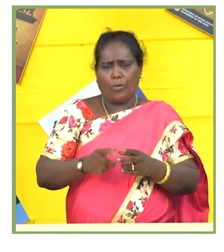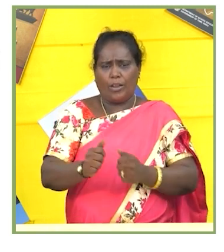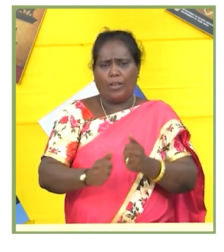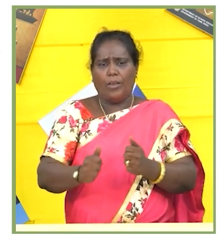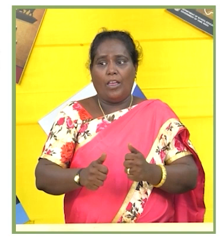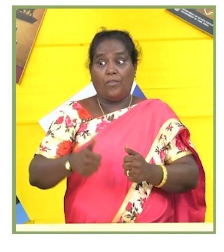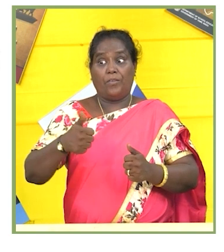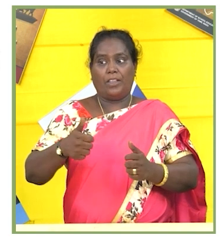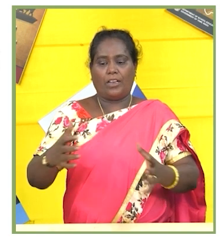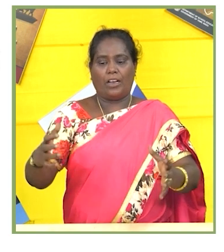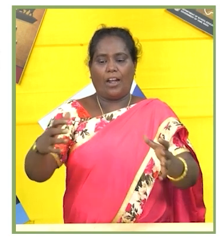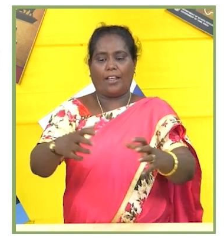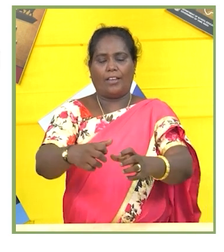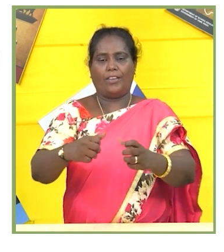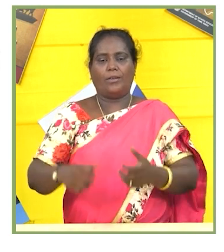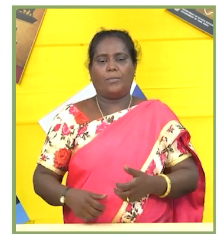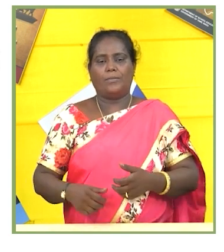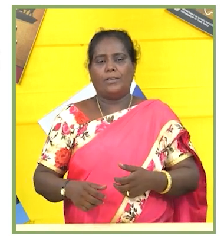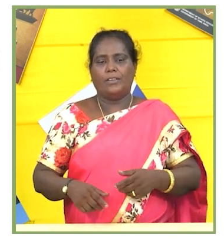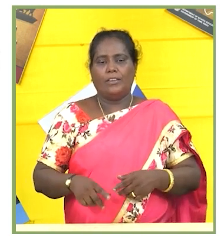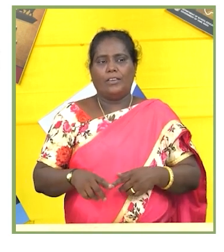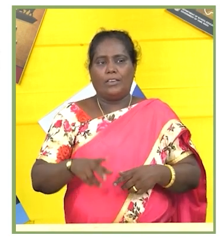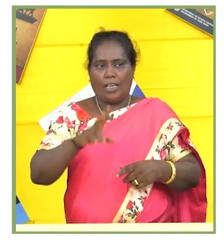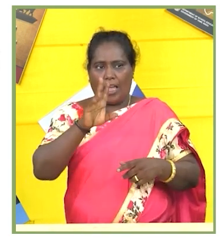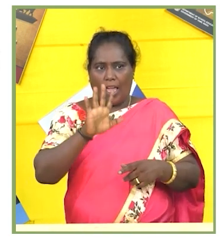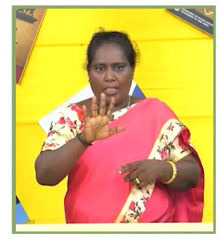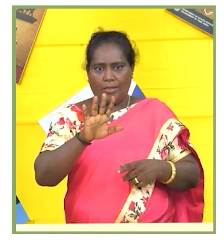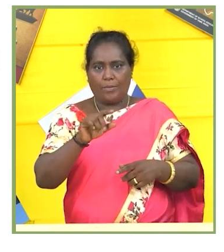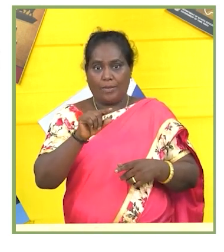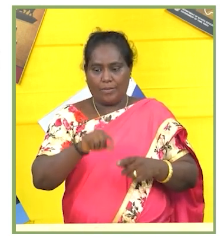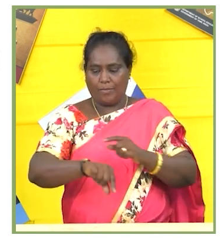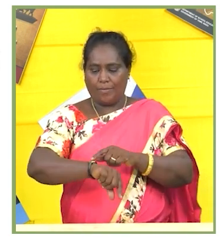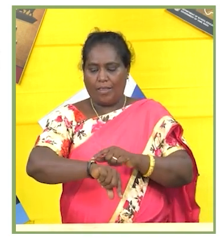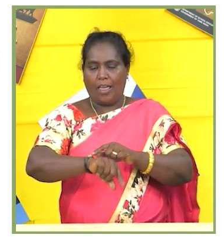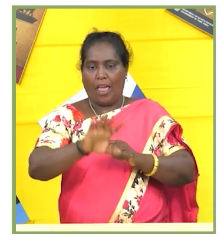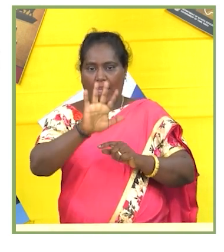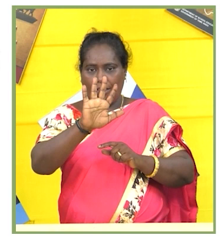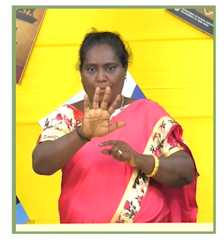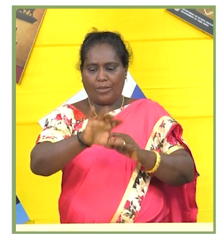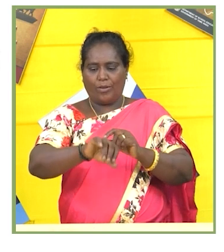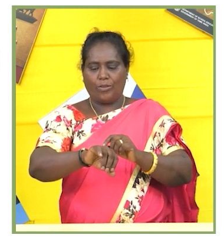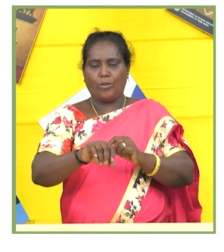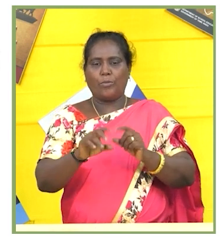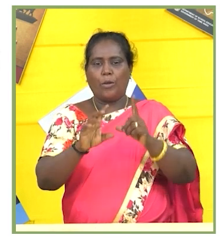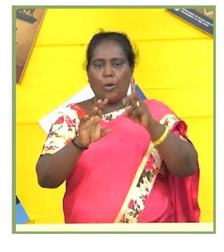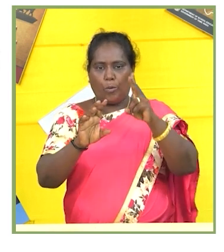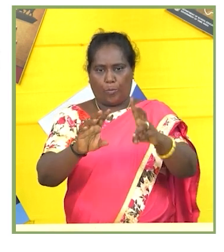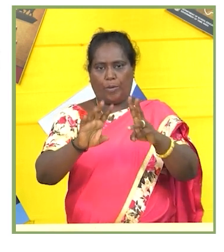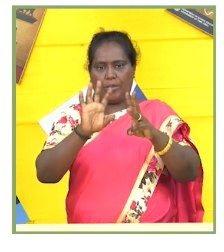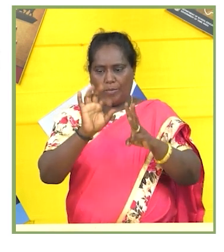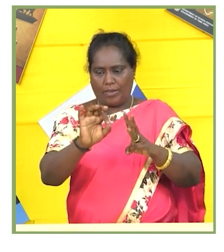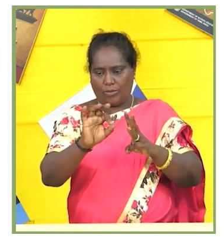திசையை நோக்கி வேண்டுமானாலும் ஓடலாம். வீரர்கள் அதை அடக்க வேண்டும். இவ்விளையாட்டு